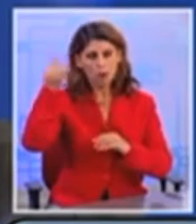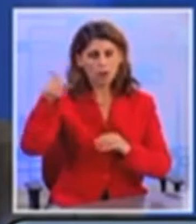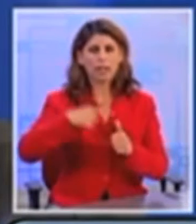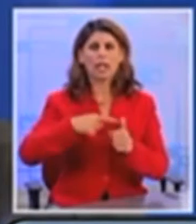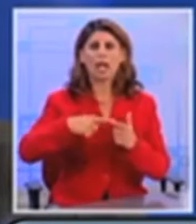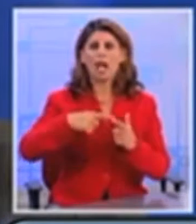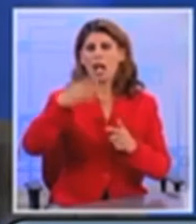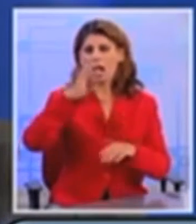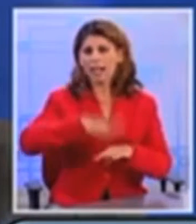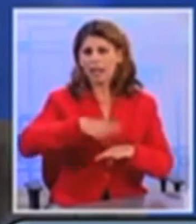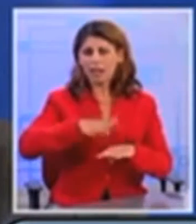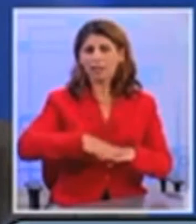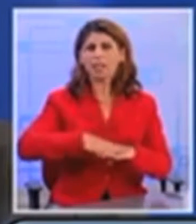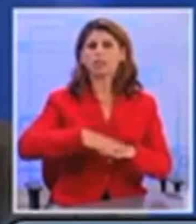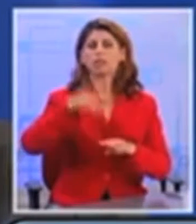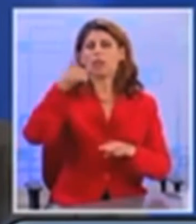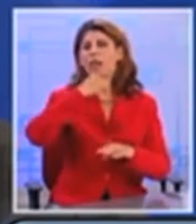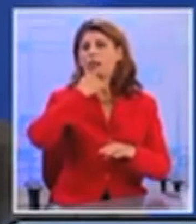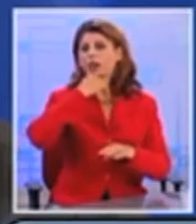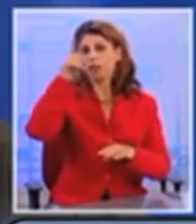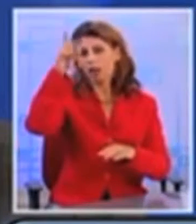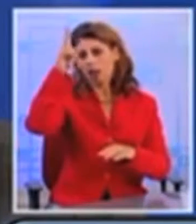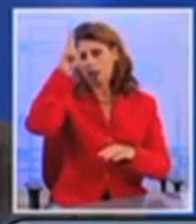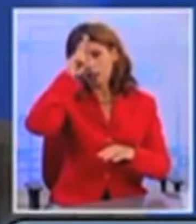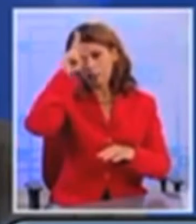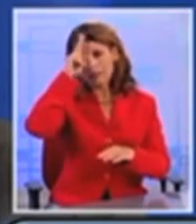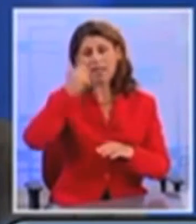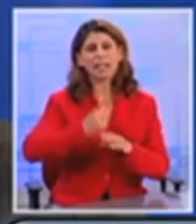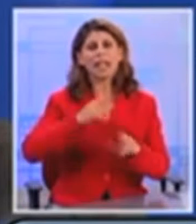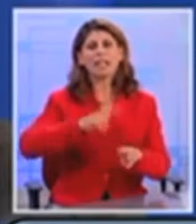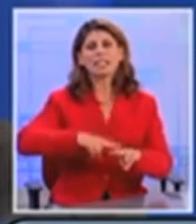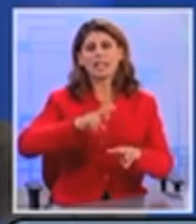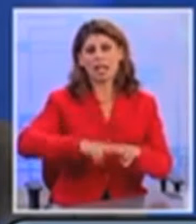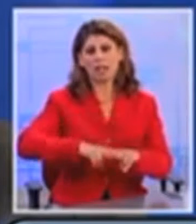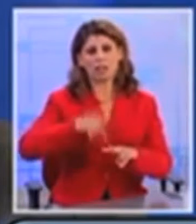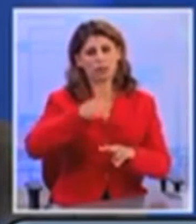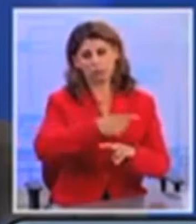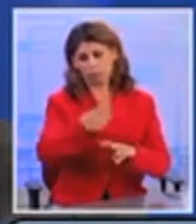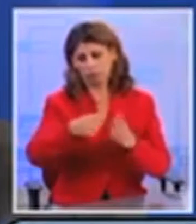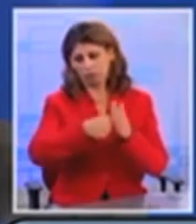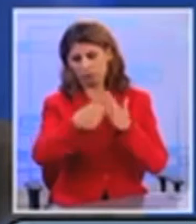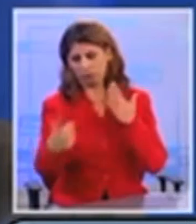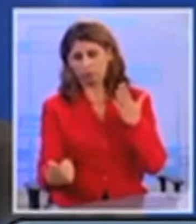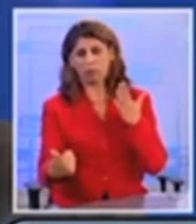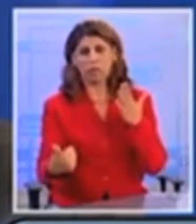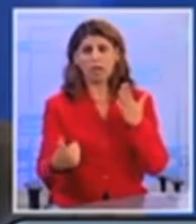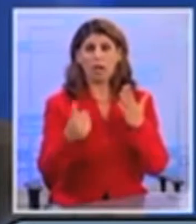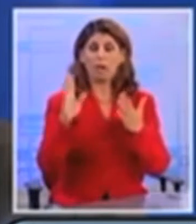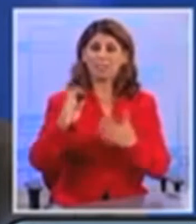l'Allemagne et l'État d'Israël. Parmi les 41 abstentions figurent la